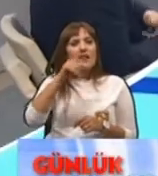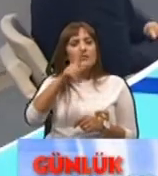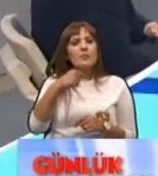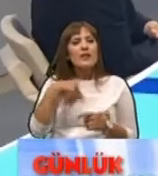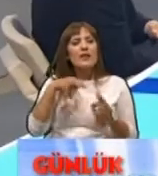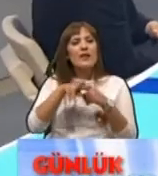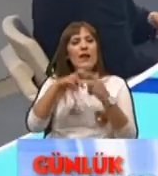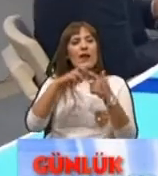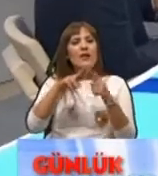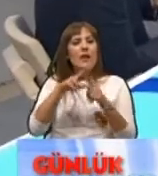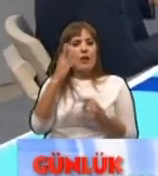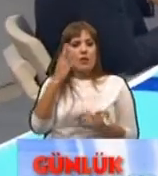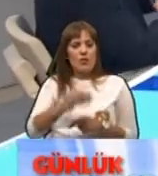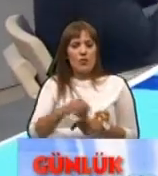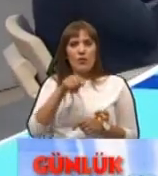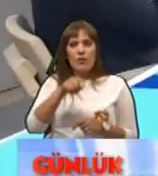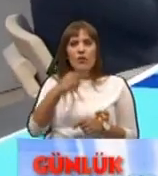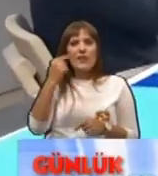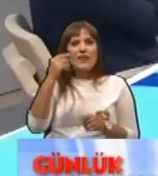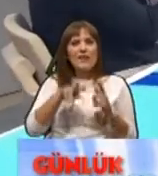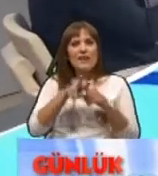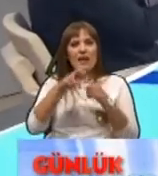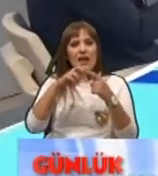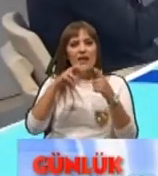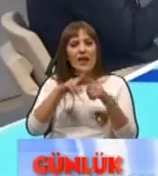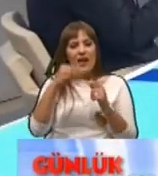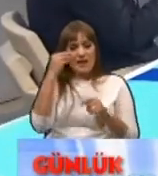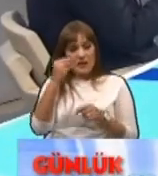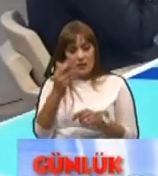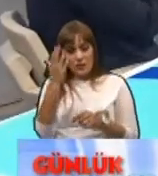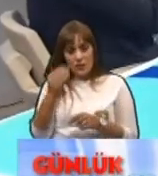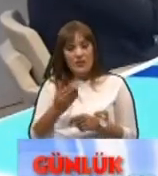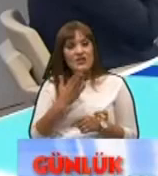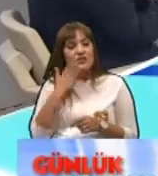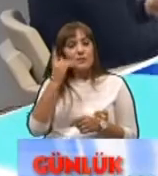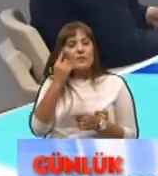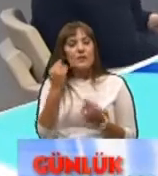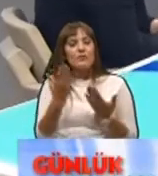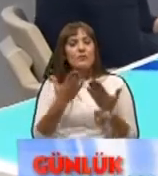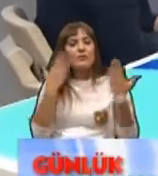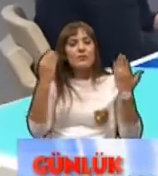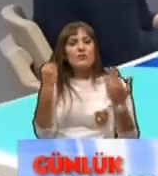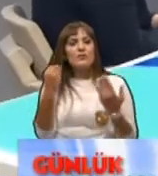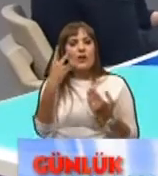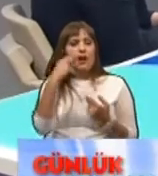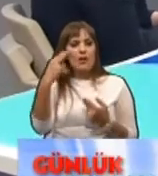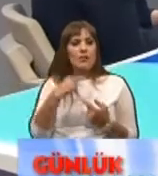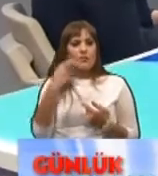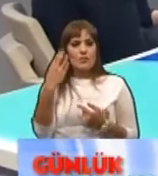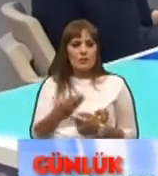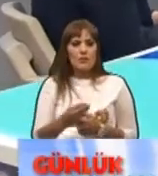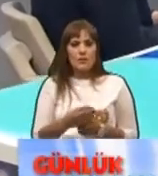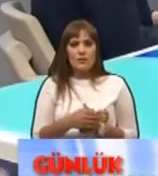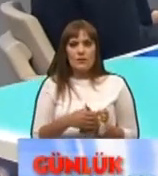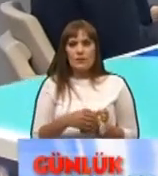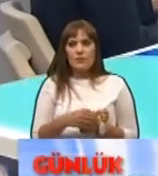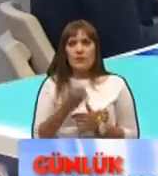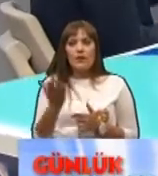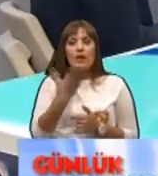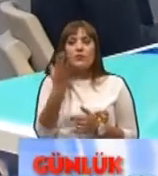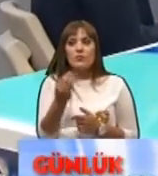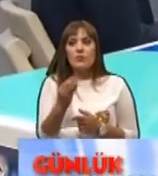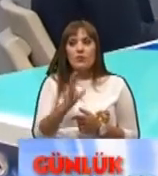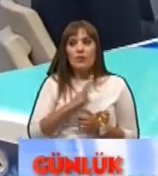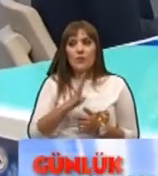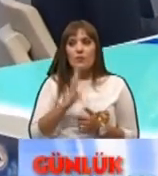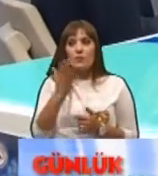yara oluşturuluyor. Ve vücut kendisi o yarayı iyileştirirken cilde bir dolgunluk veriyor. Daha çok yerliyor. Var. Daha